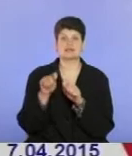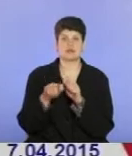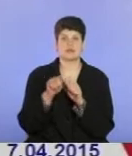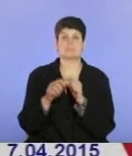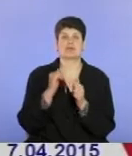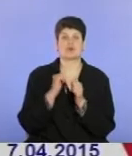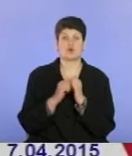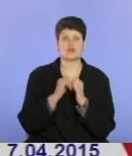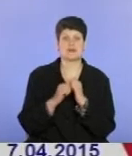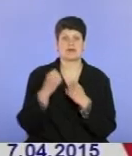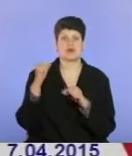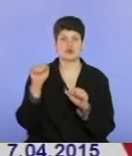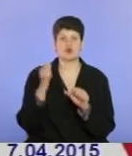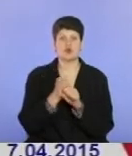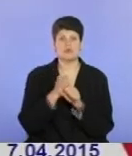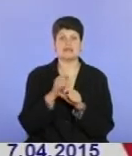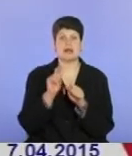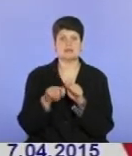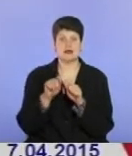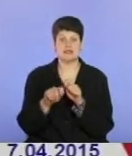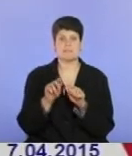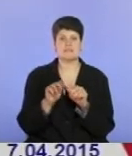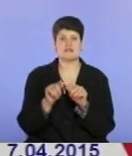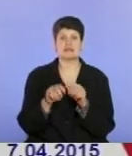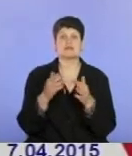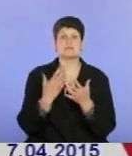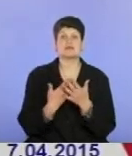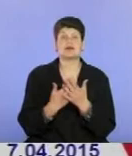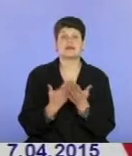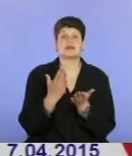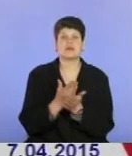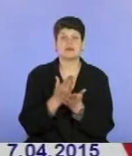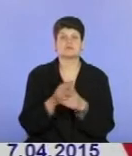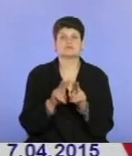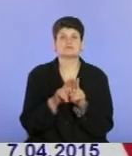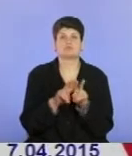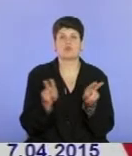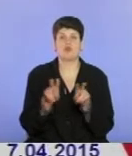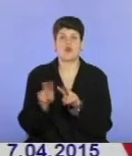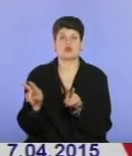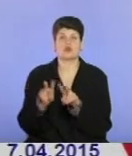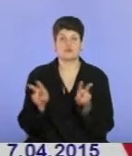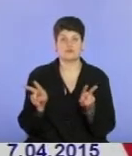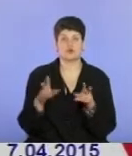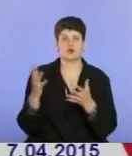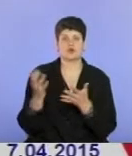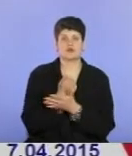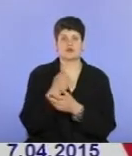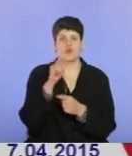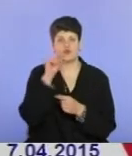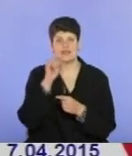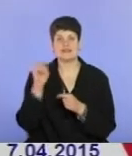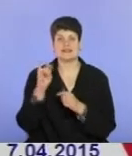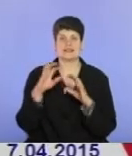кожним репортом робиться експертна перевірка на предмет наявності подібного досягнення в Україні і в сім'ї